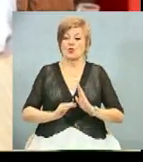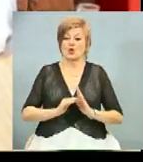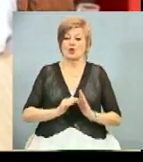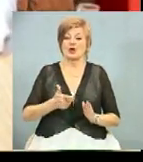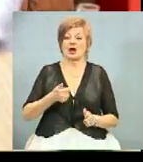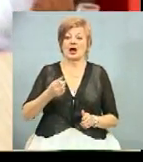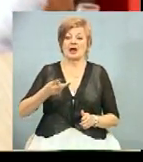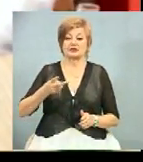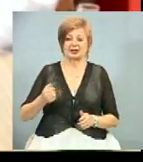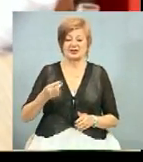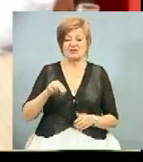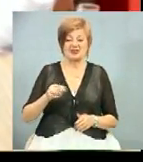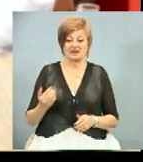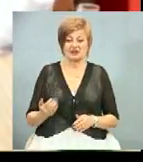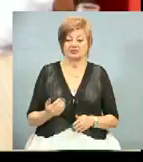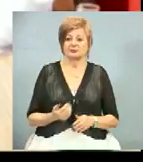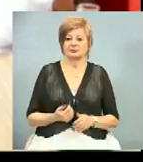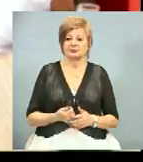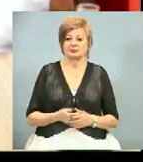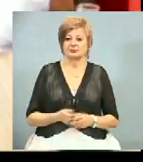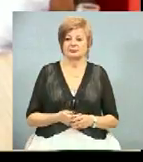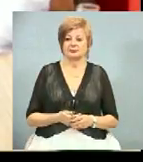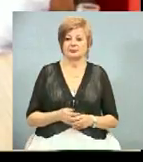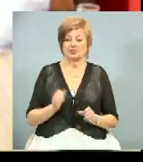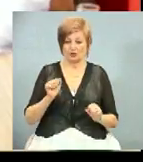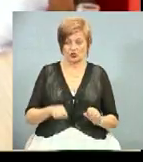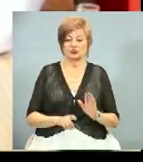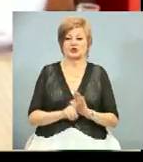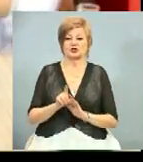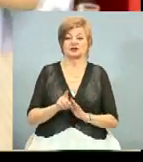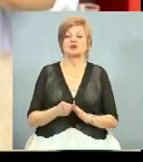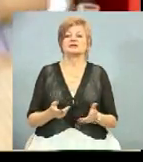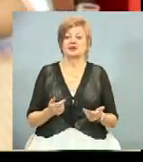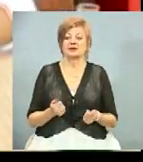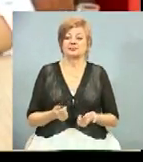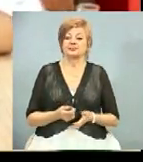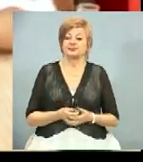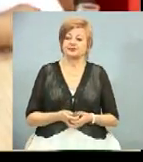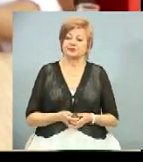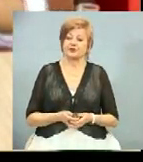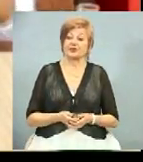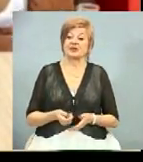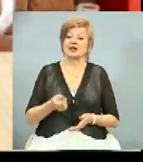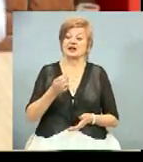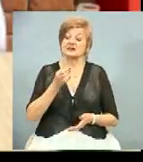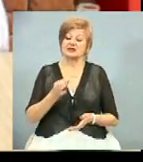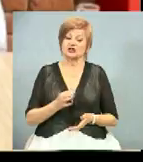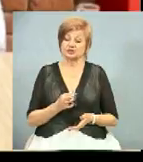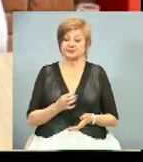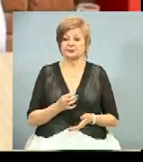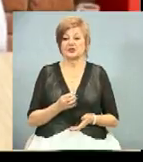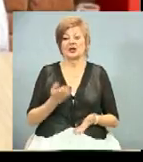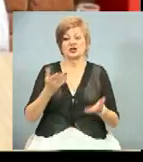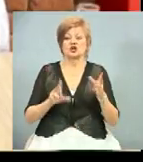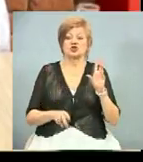Ганна Дмитріївна. Ганна Дмитріївна, можемо починати? Дуже добре. От скажіть, Ганно, а як